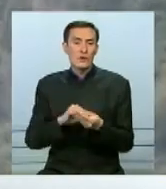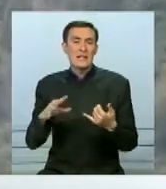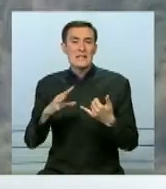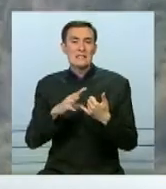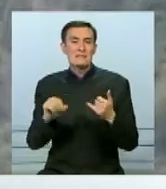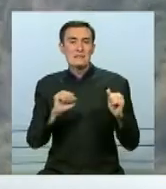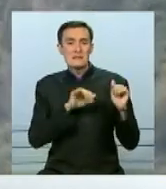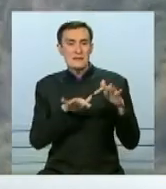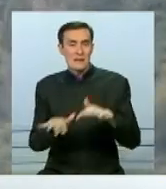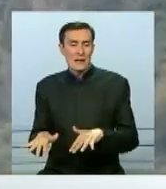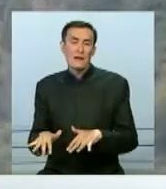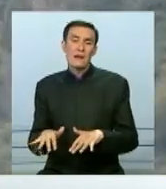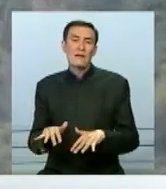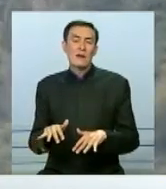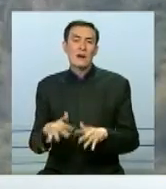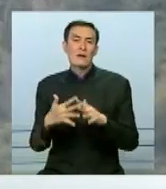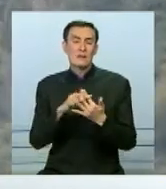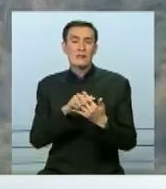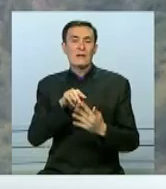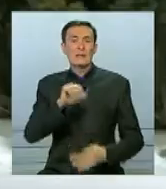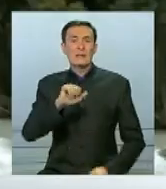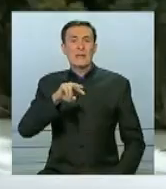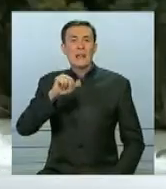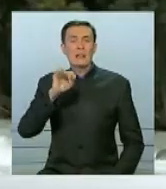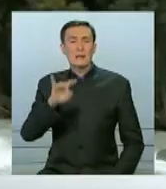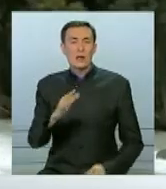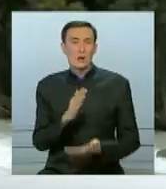селей. В населенных пунктах Талгарского района